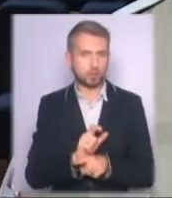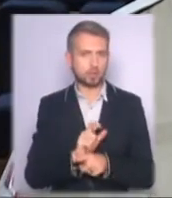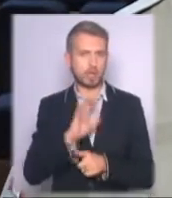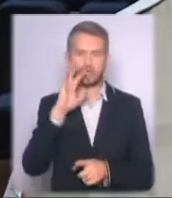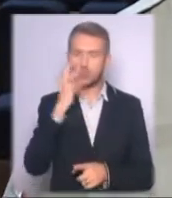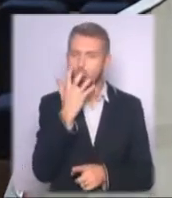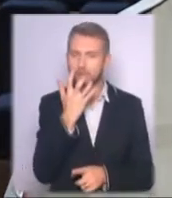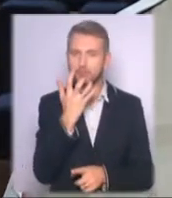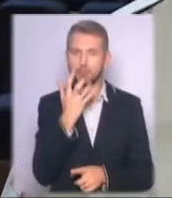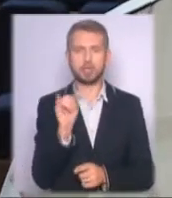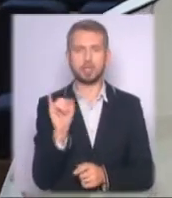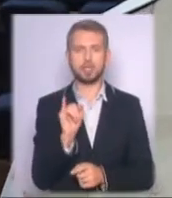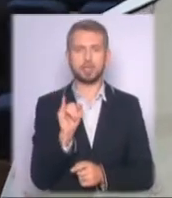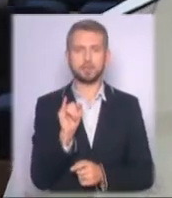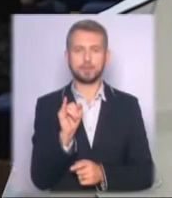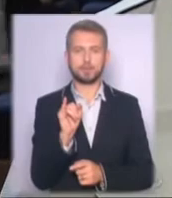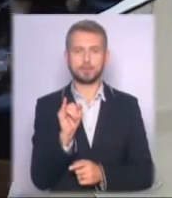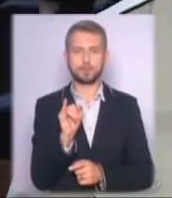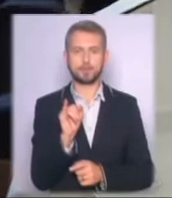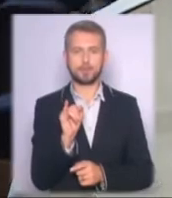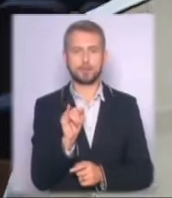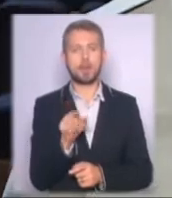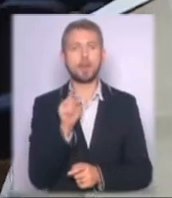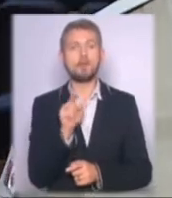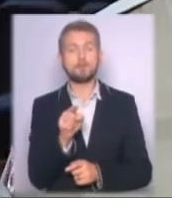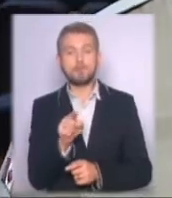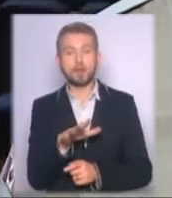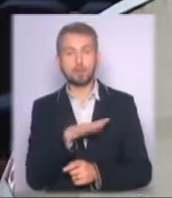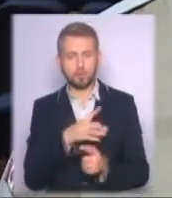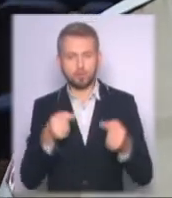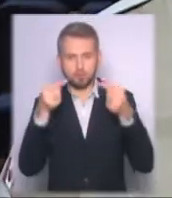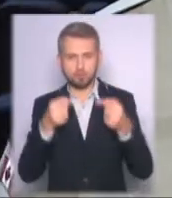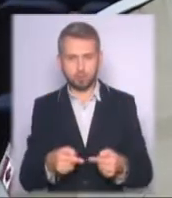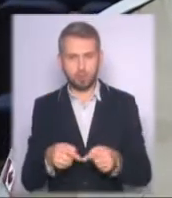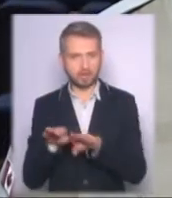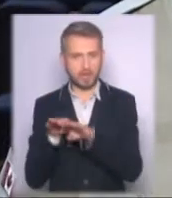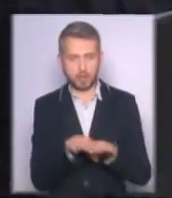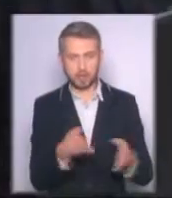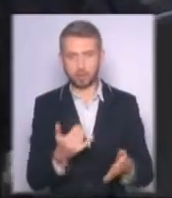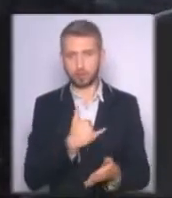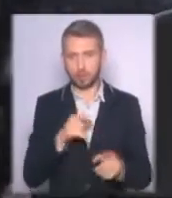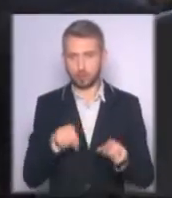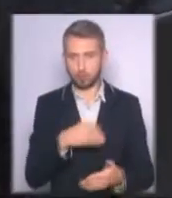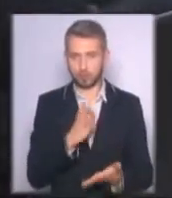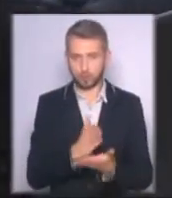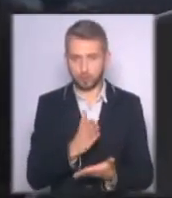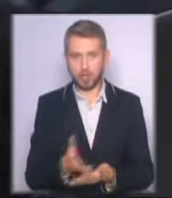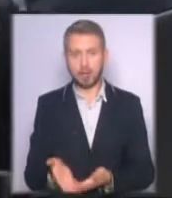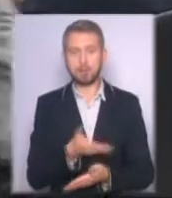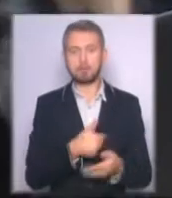серйозним і він йшов по тих стандартах, які у нас також існують. І ми